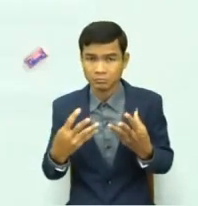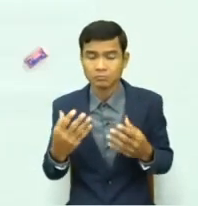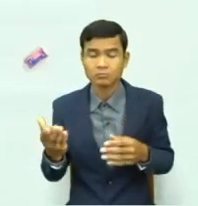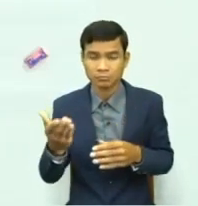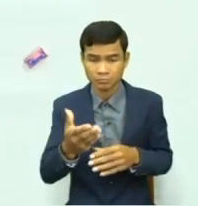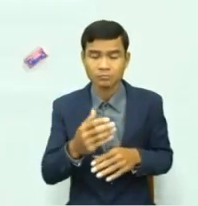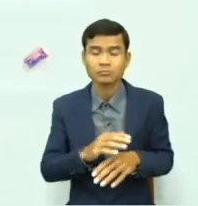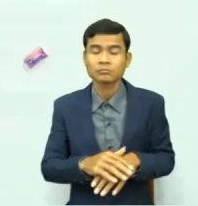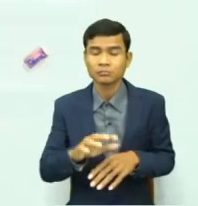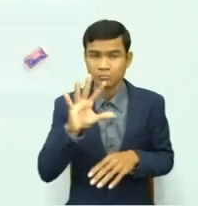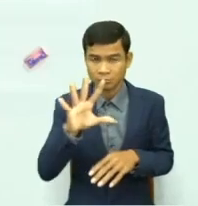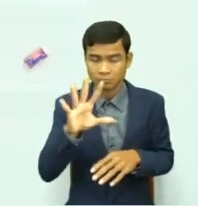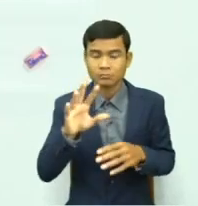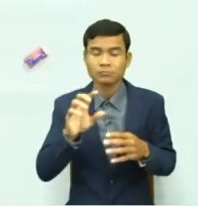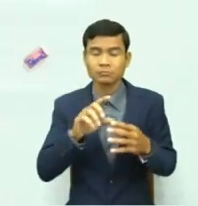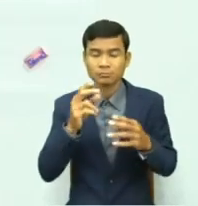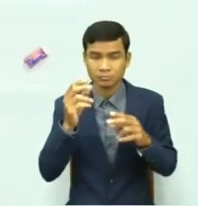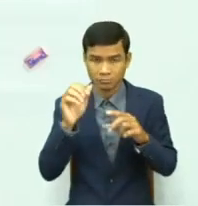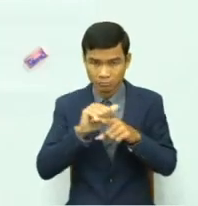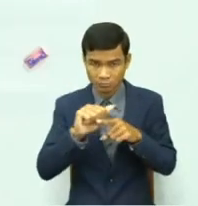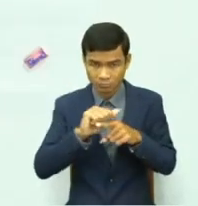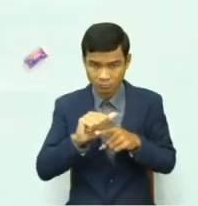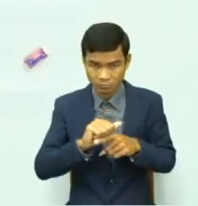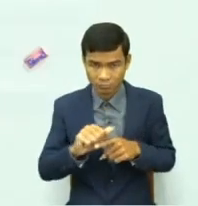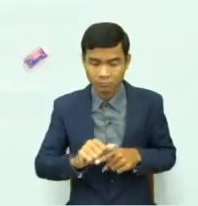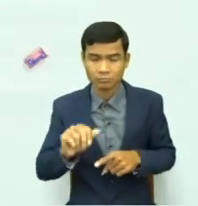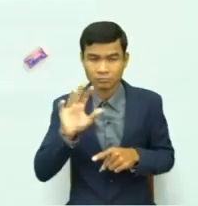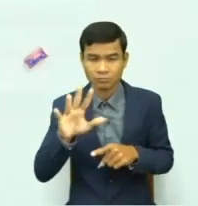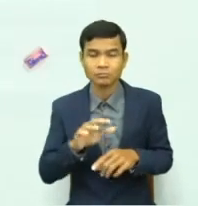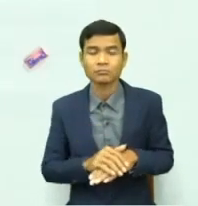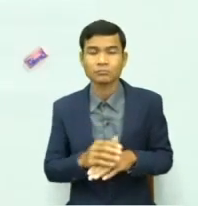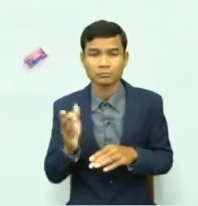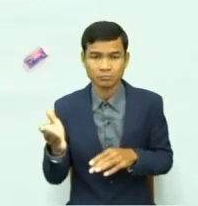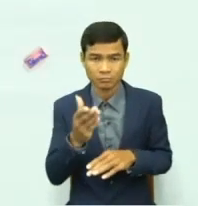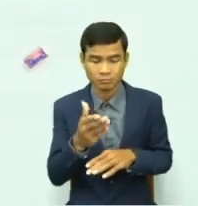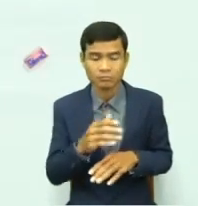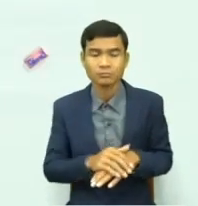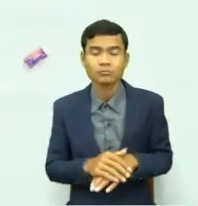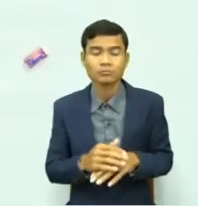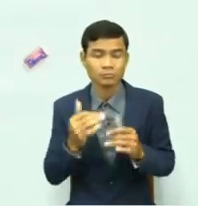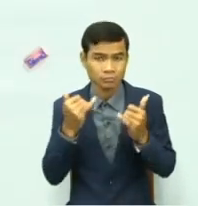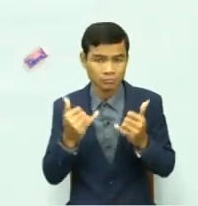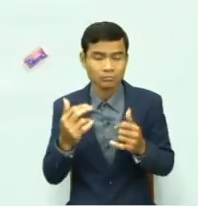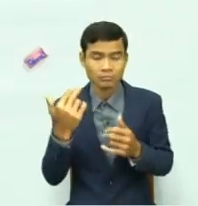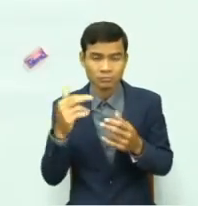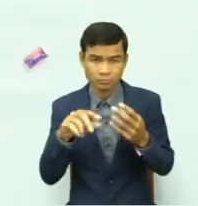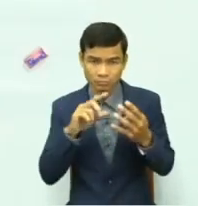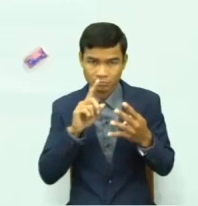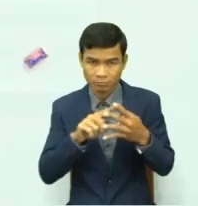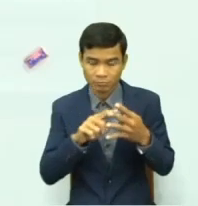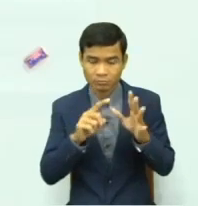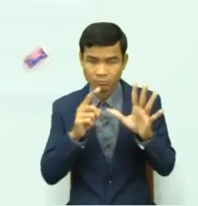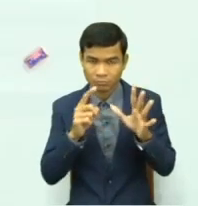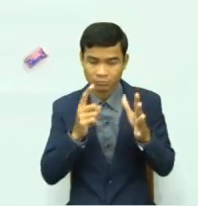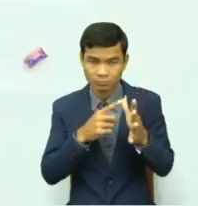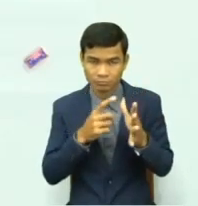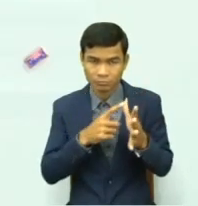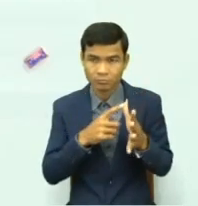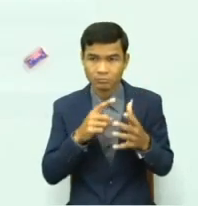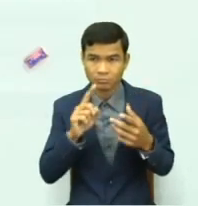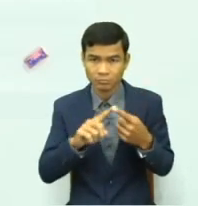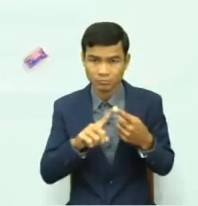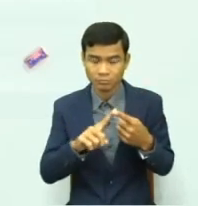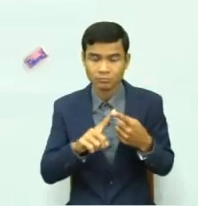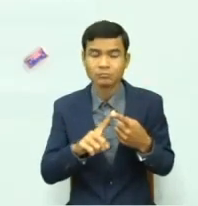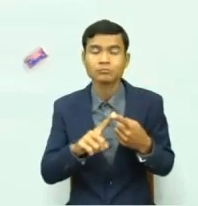Chà miên đo tập pram lùm hạt chà chấn. Tỏ lỡ dưỡng mơ tư lùm hạt tì mùi cái ai con phù với con.